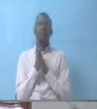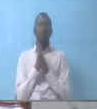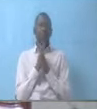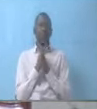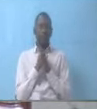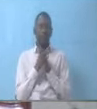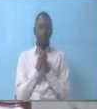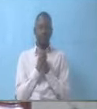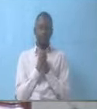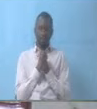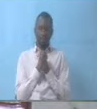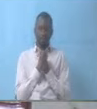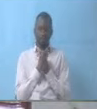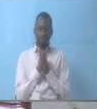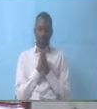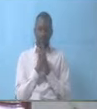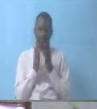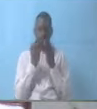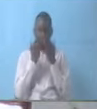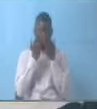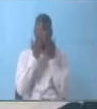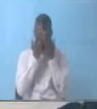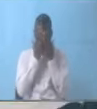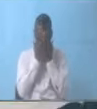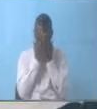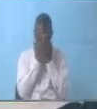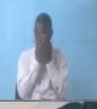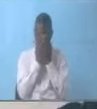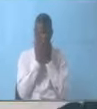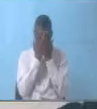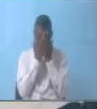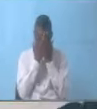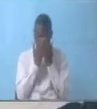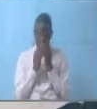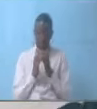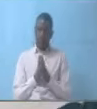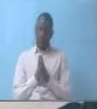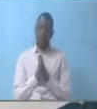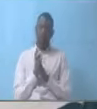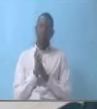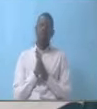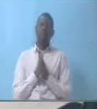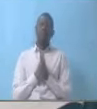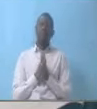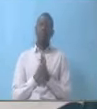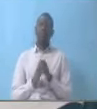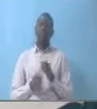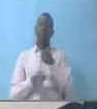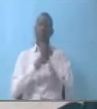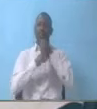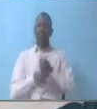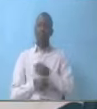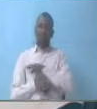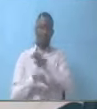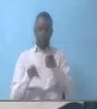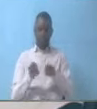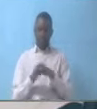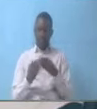الحمد لله رب العالمين آمين آمين شكرا إمام جالو بيشوب يو هاف ذا فلور